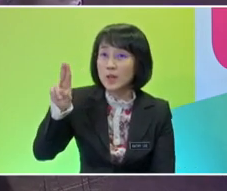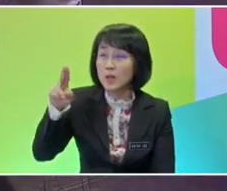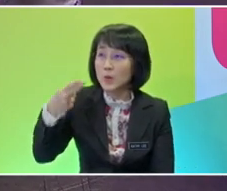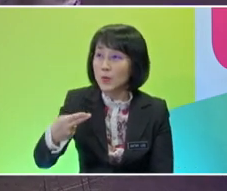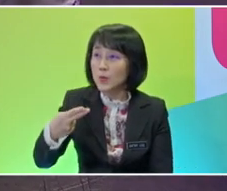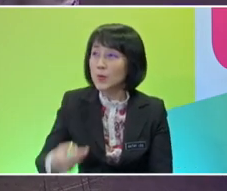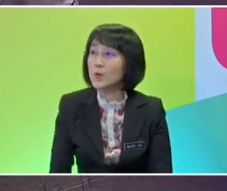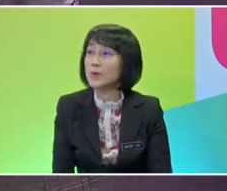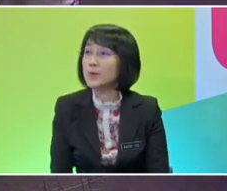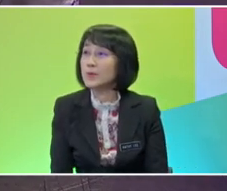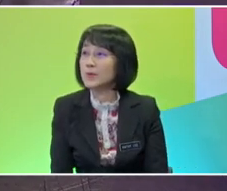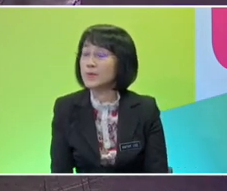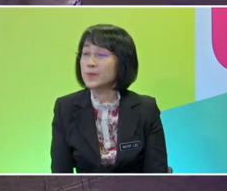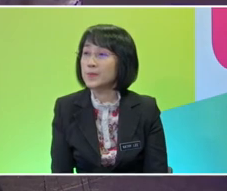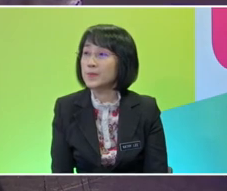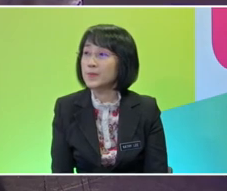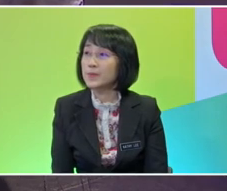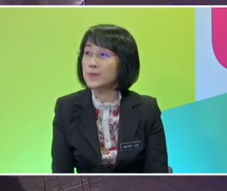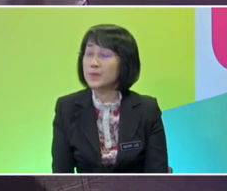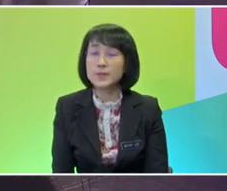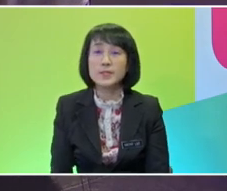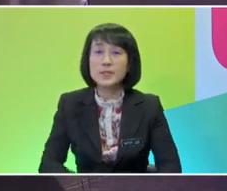dan di jadikan